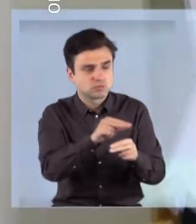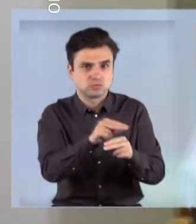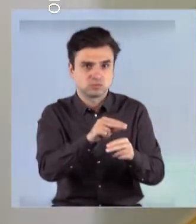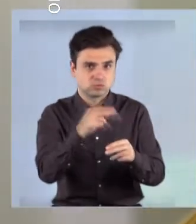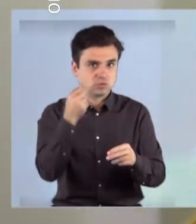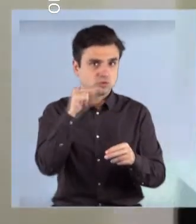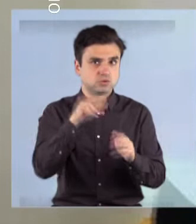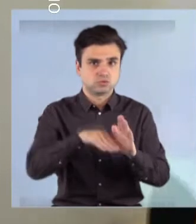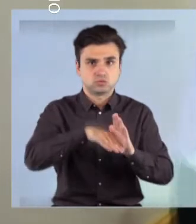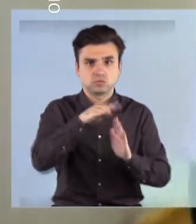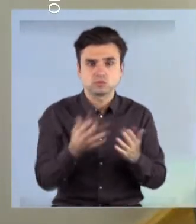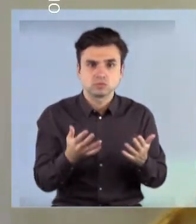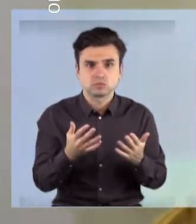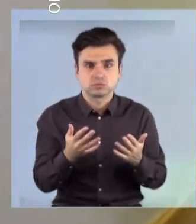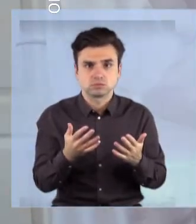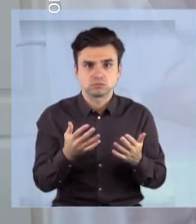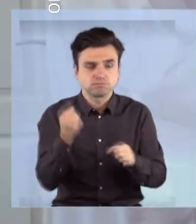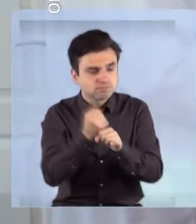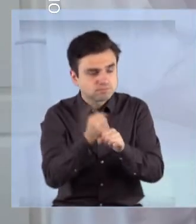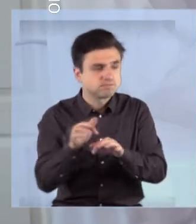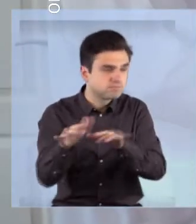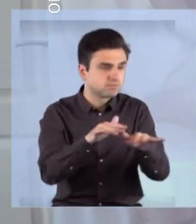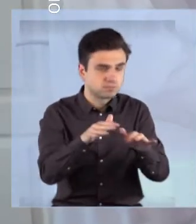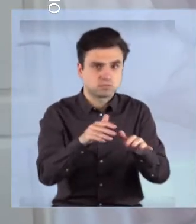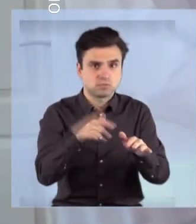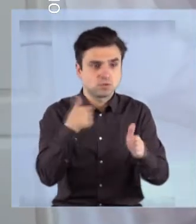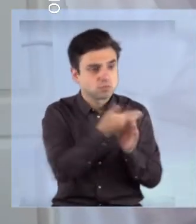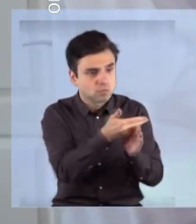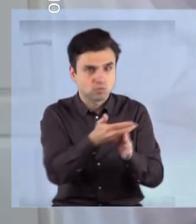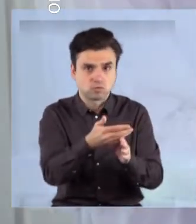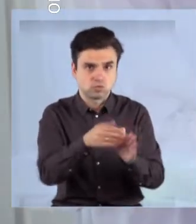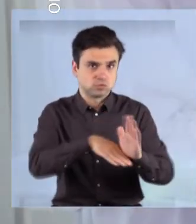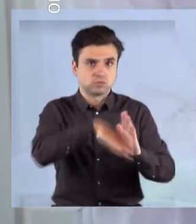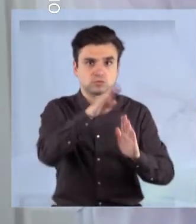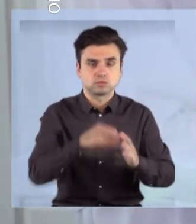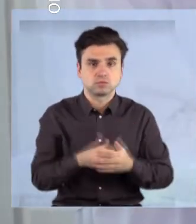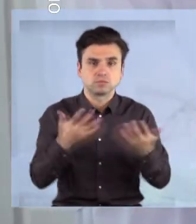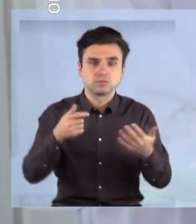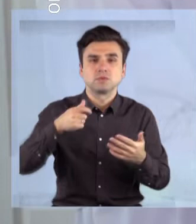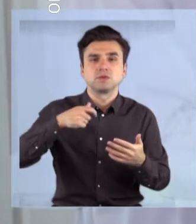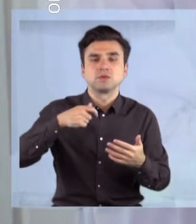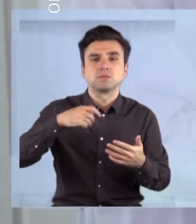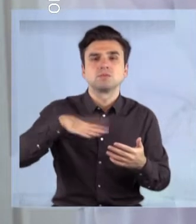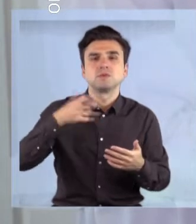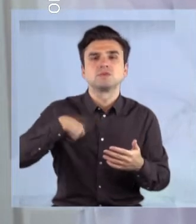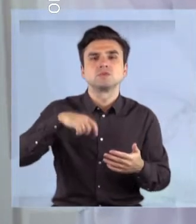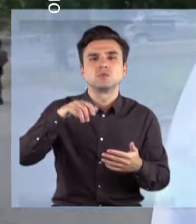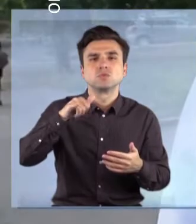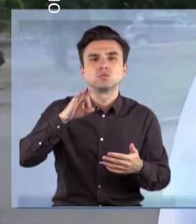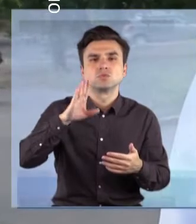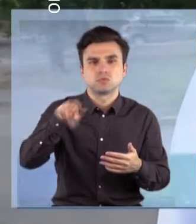можливим завдяки Костянтину Усову, який, незважаючи на складені повноваження нардепа, продовжує опікуватися медзакладами Кривого